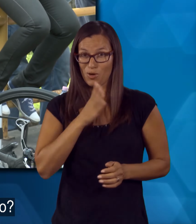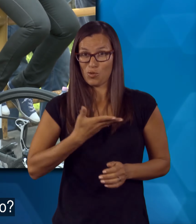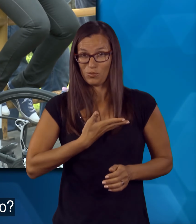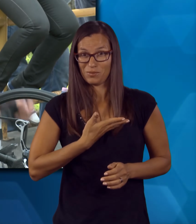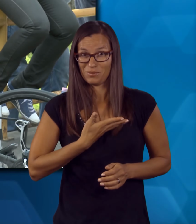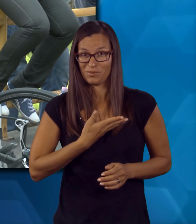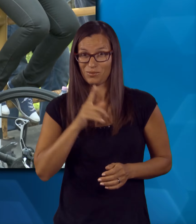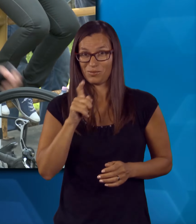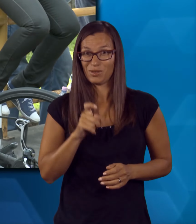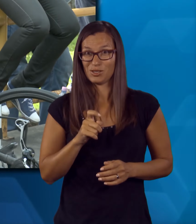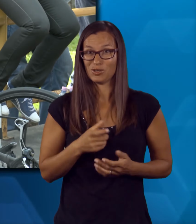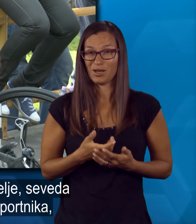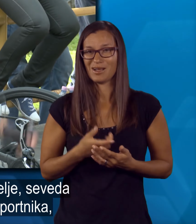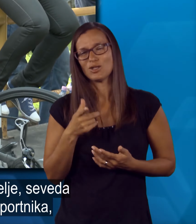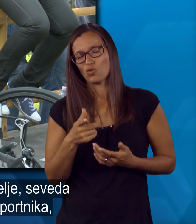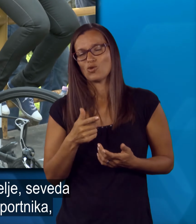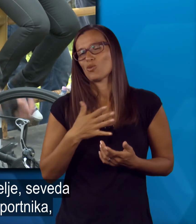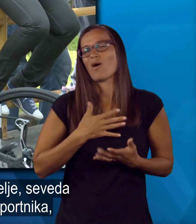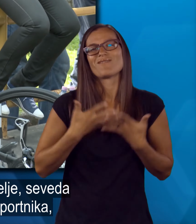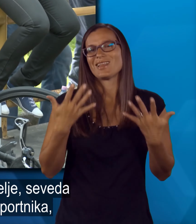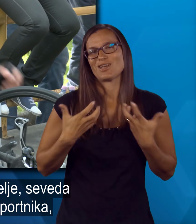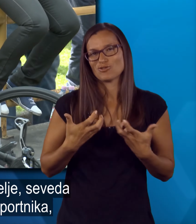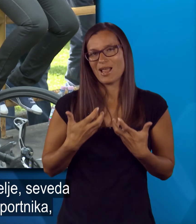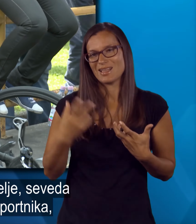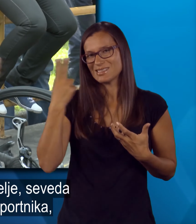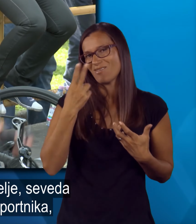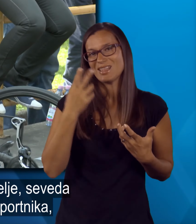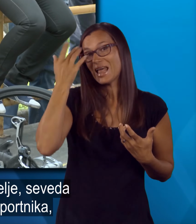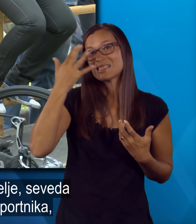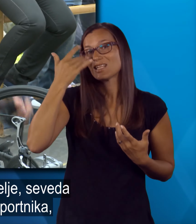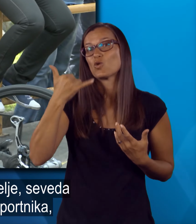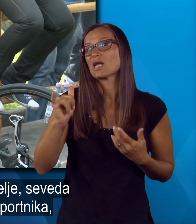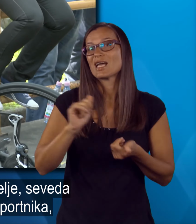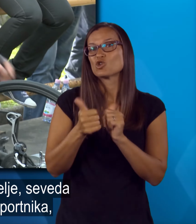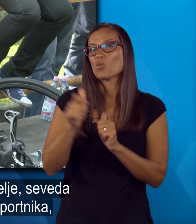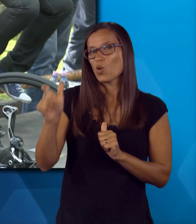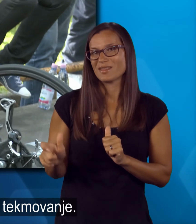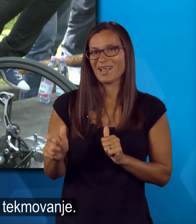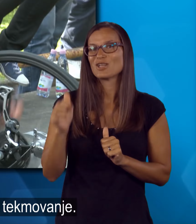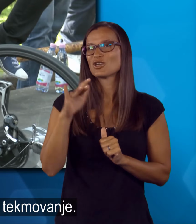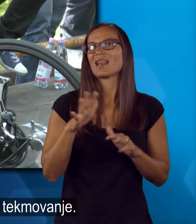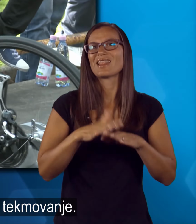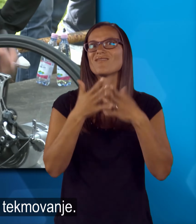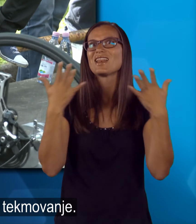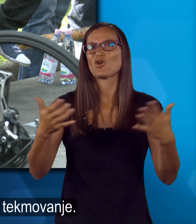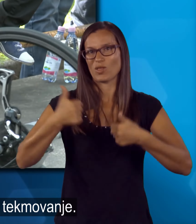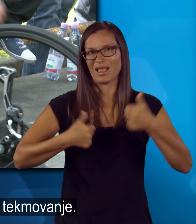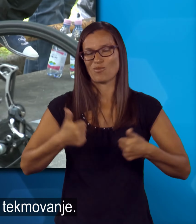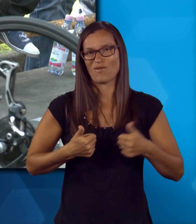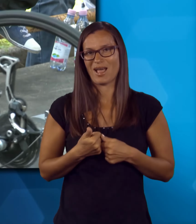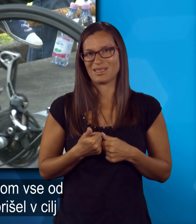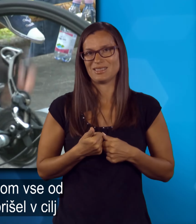Medalja bo? No, to so tako pobožne želje, seveda sanje vsazga športnika, ki gre na tako veliko tekmovanje.